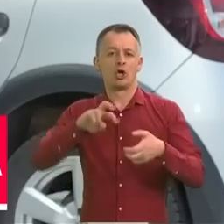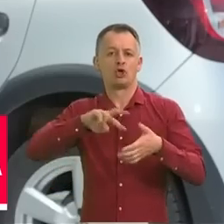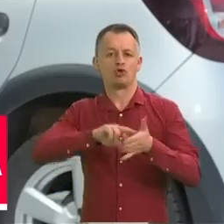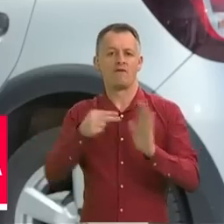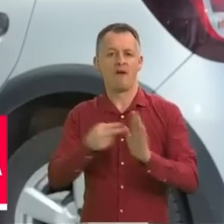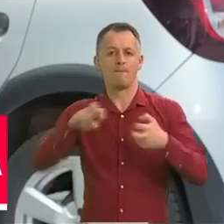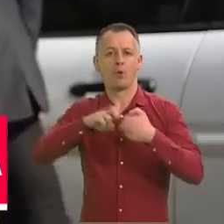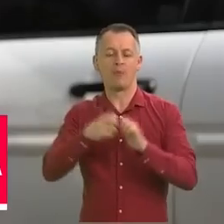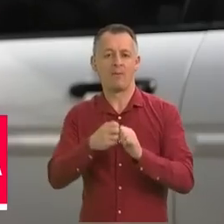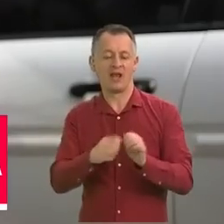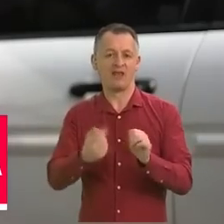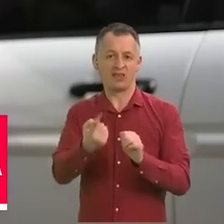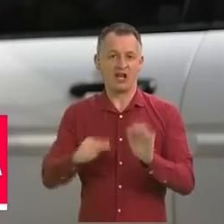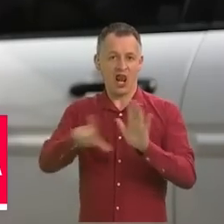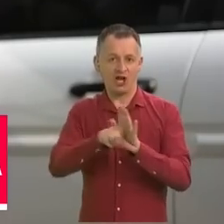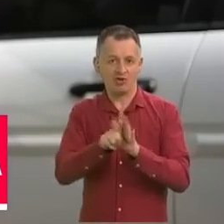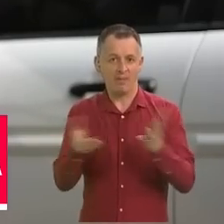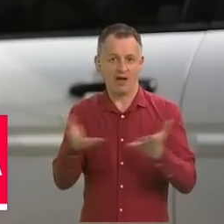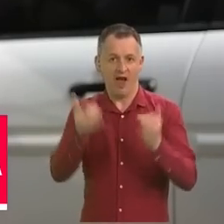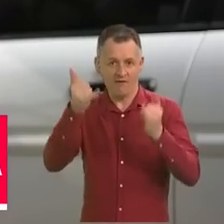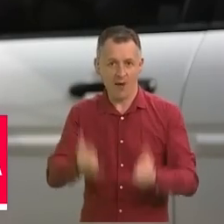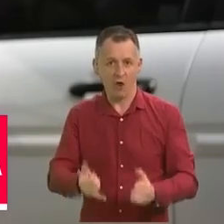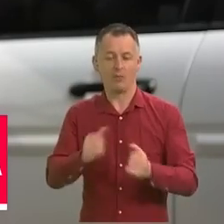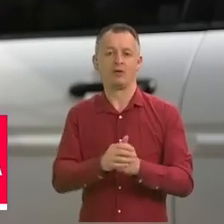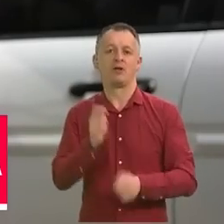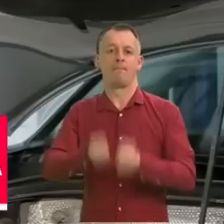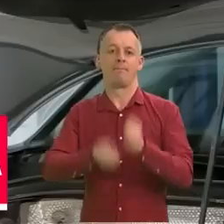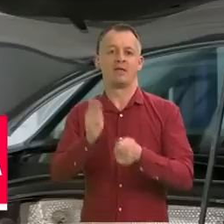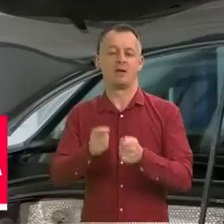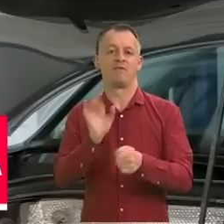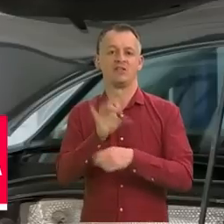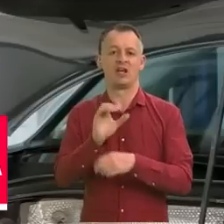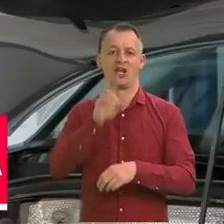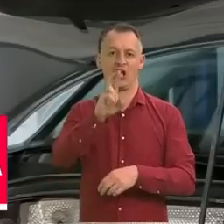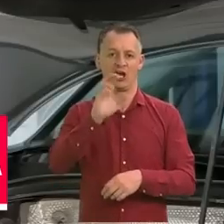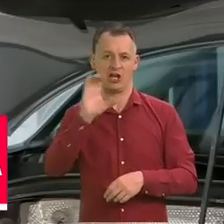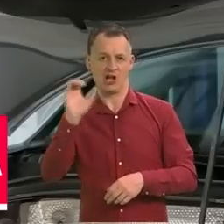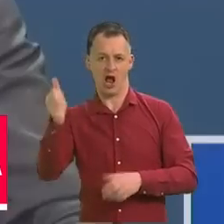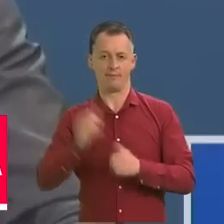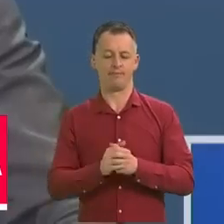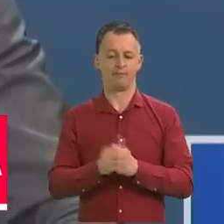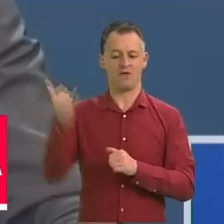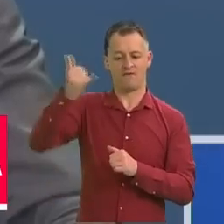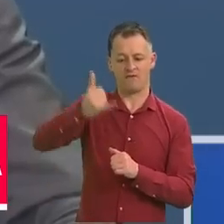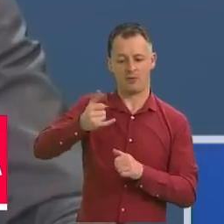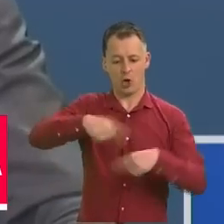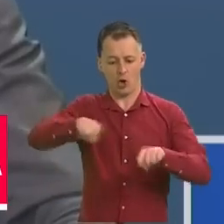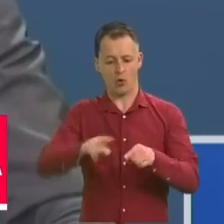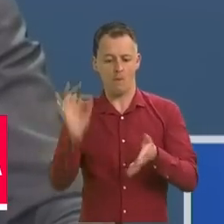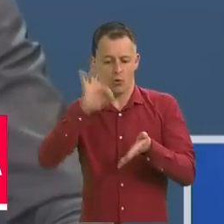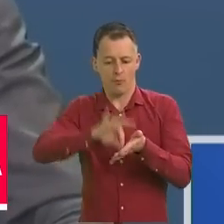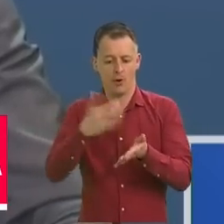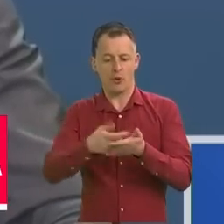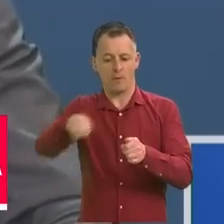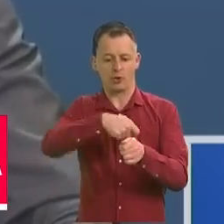legislative pe care le avem în legislația actuală în piața RCA. Vom veni cu o propunere pentru modificarea